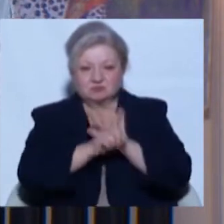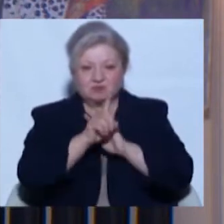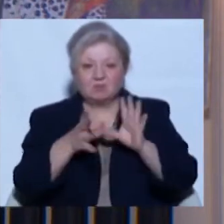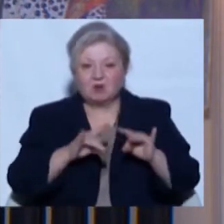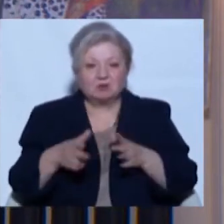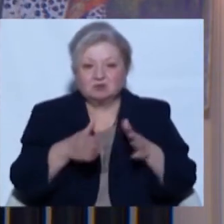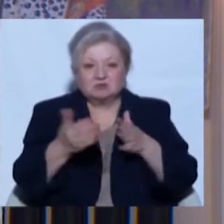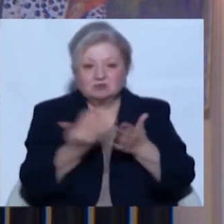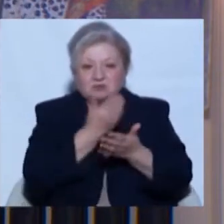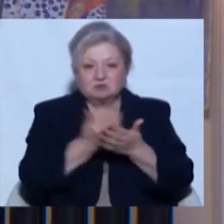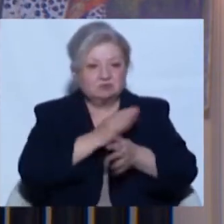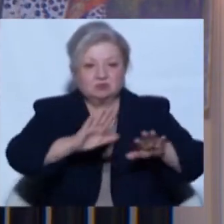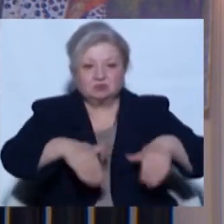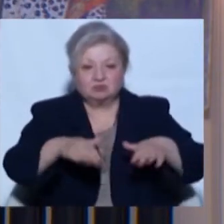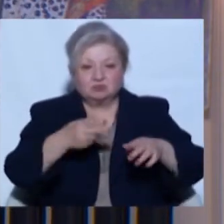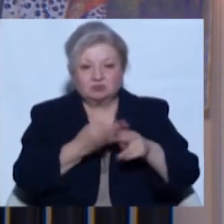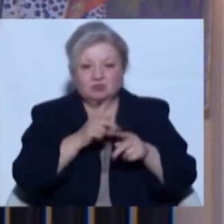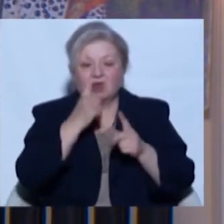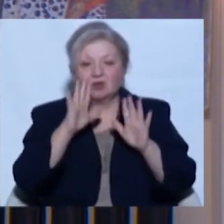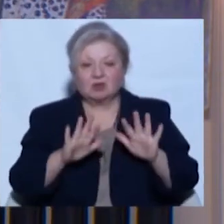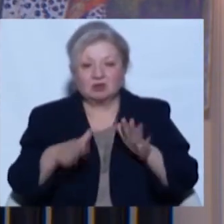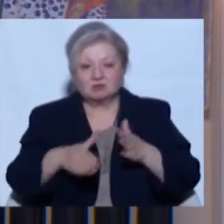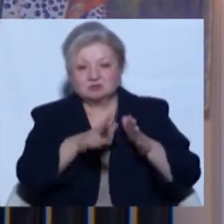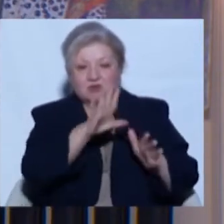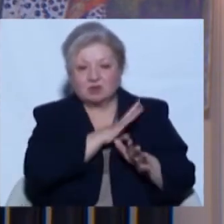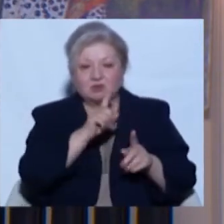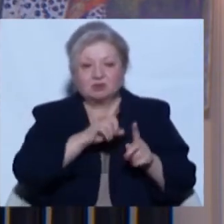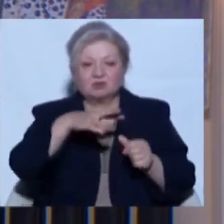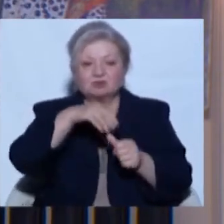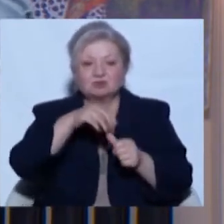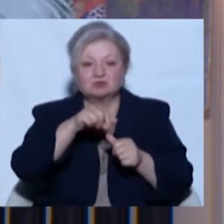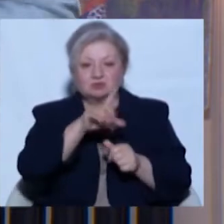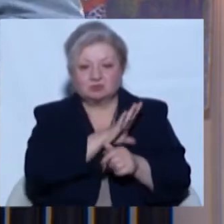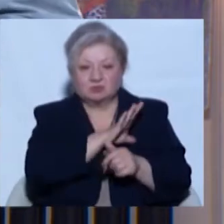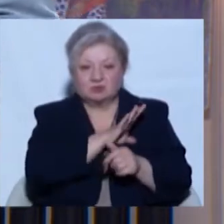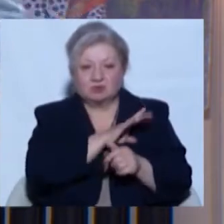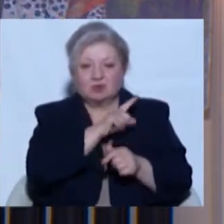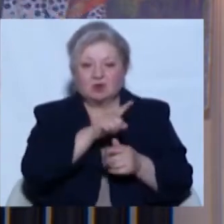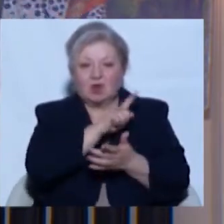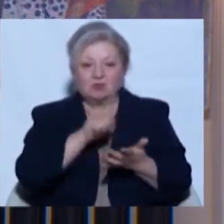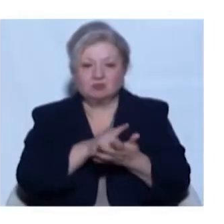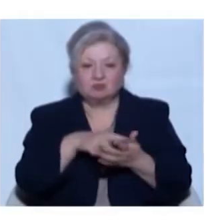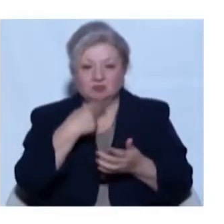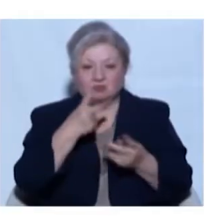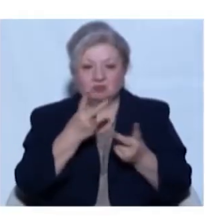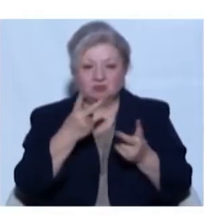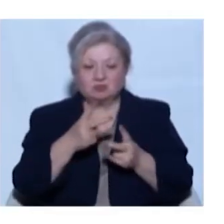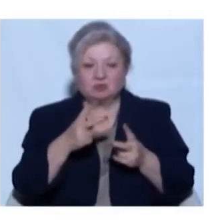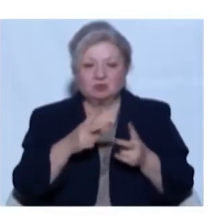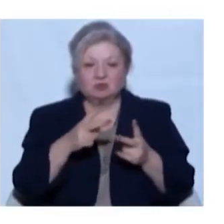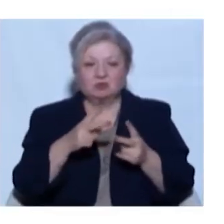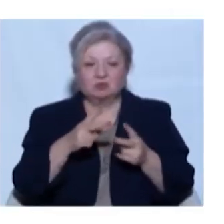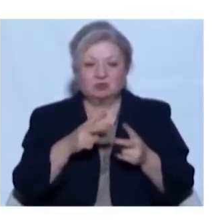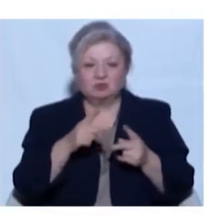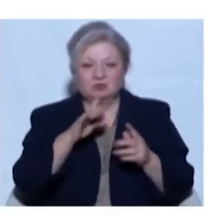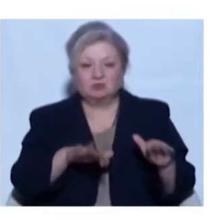გზები არ იყო, ერთადერთი გზა იყო ის, რომელიც სომხებმა შეიმუშავეს და აქ აუცილებლად უნდა ვთქვათ იოსებ ემინი, რომელმაც